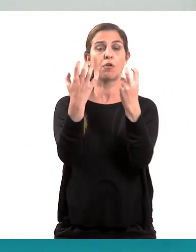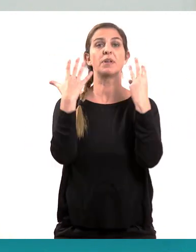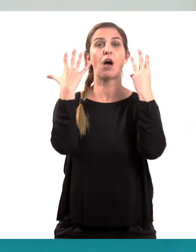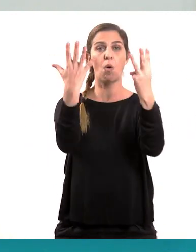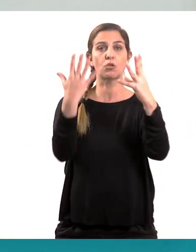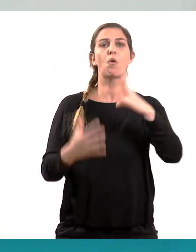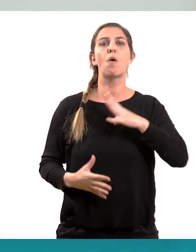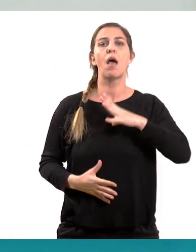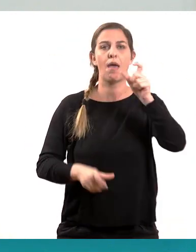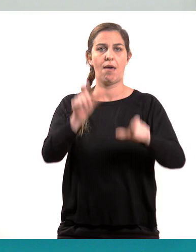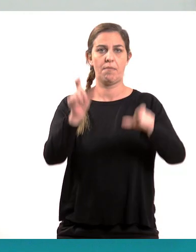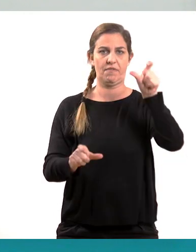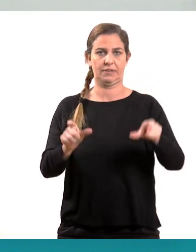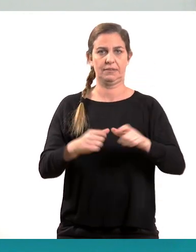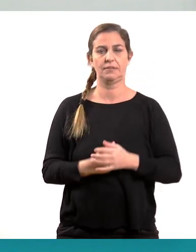1.678 επιβάτες.